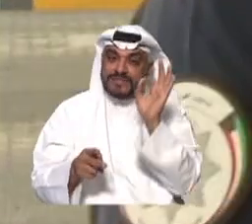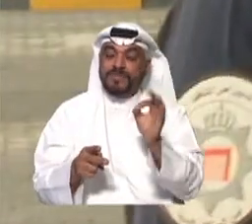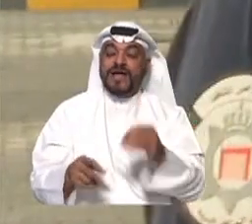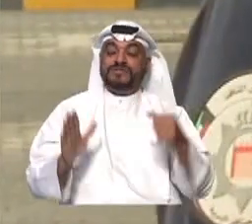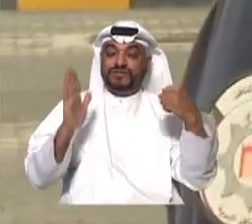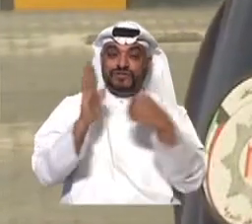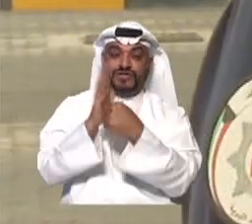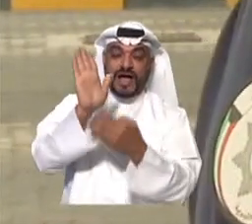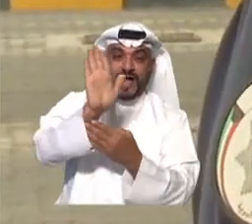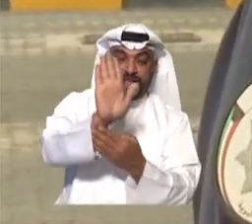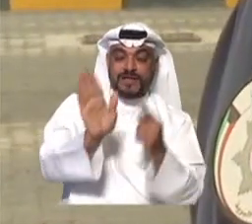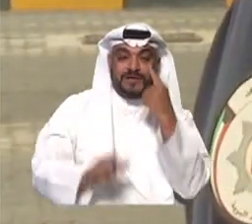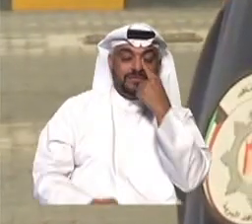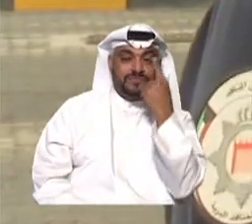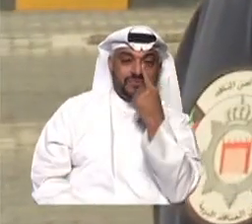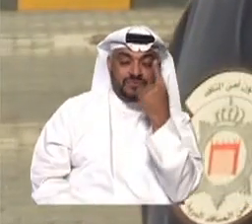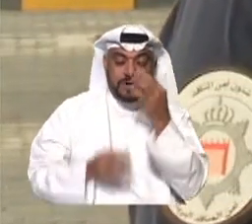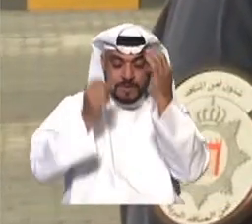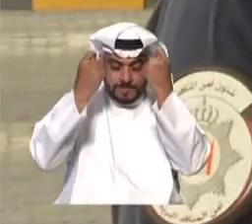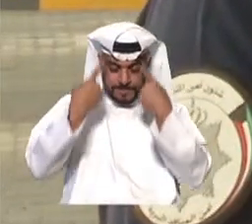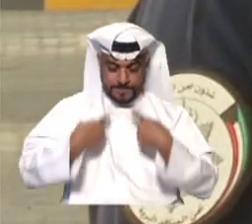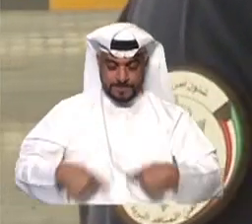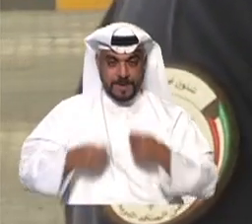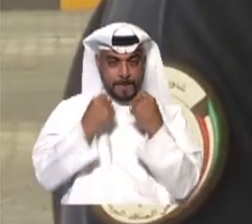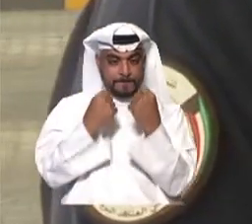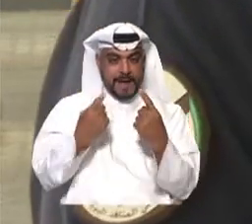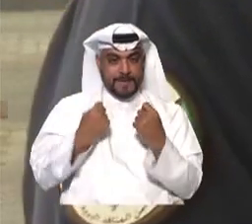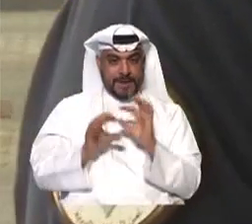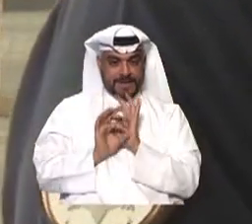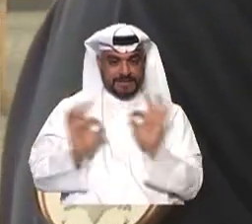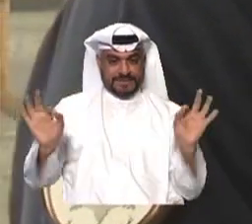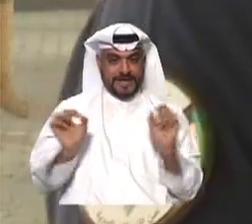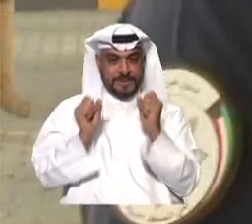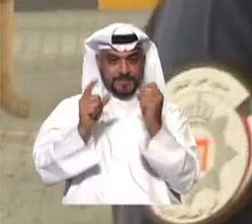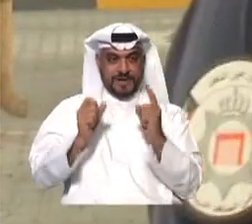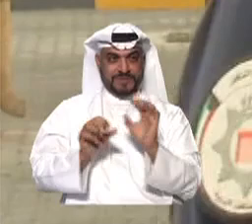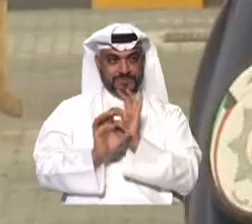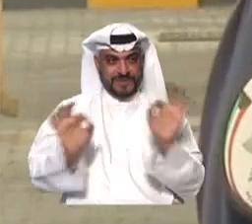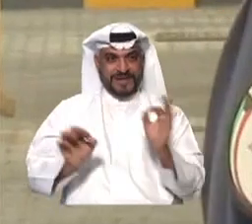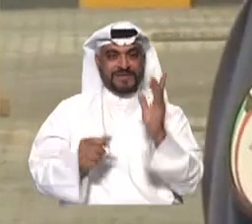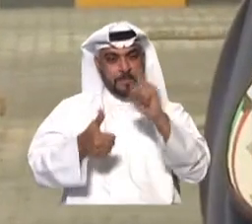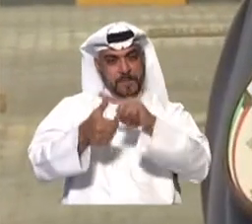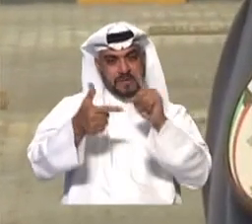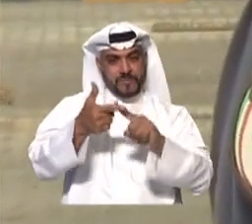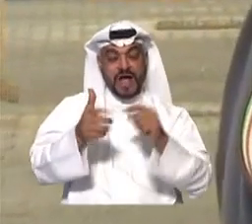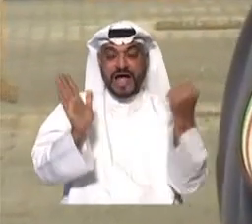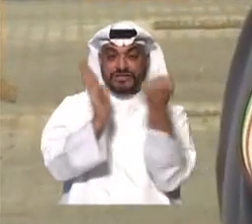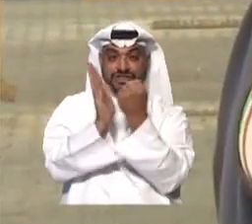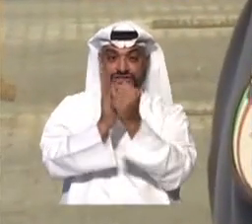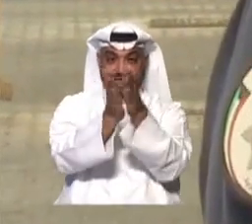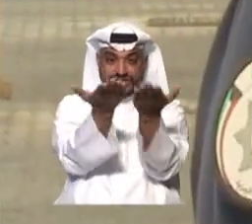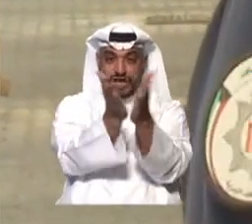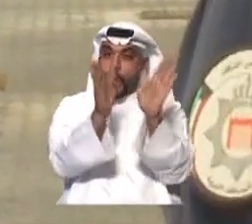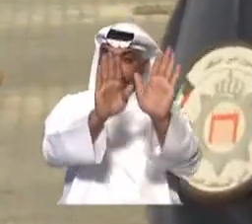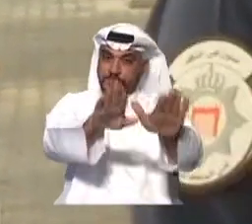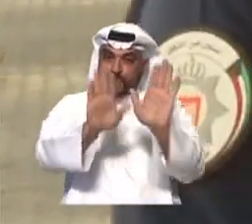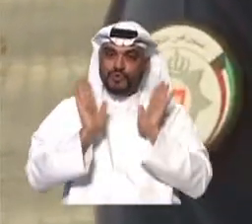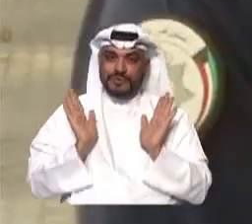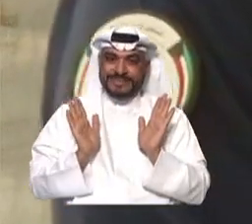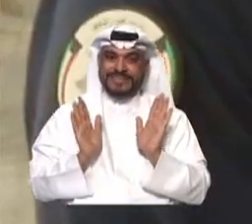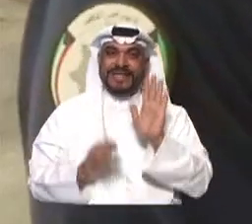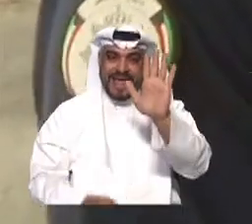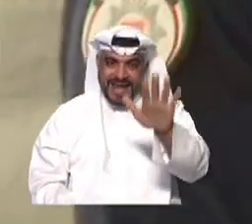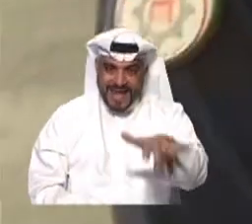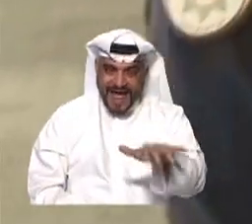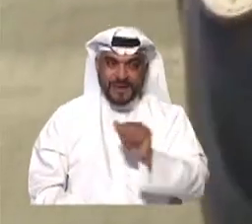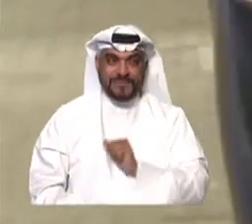وشهادة PCR تؤكد خلوهم من الإصابة ولا شيء آخر. جوازات السفر. السفر يكون من